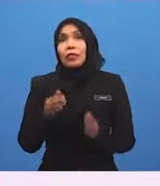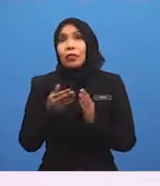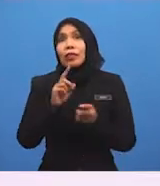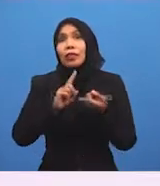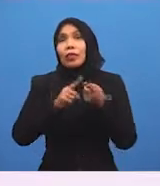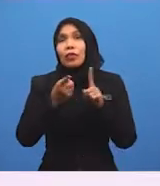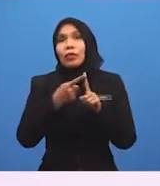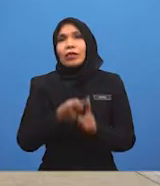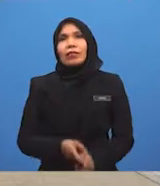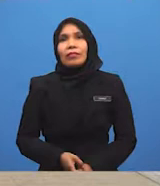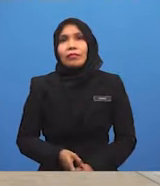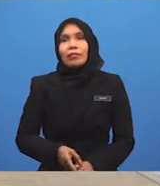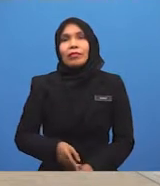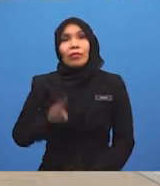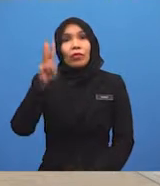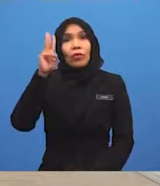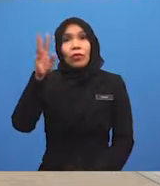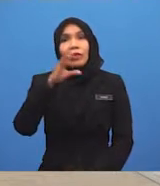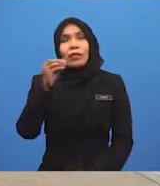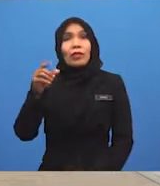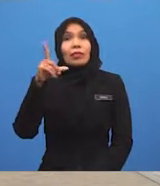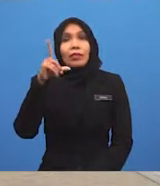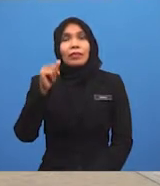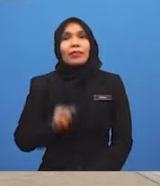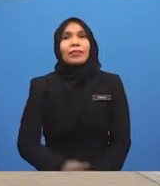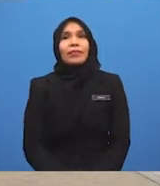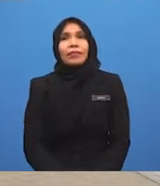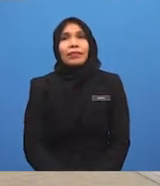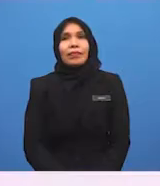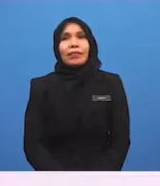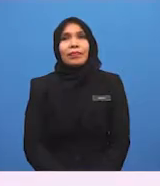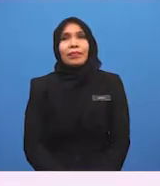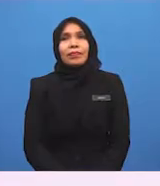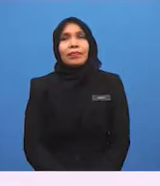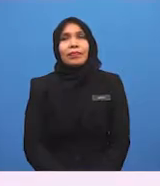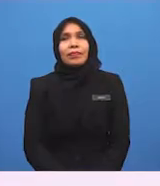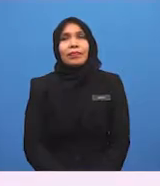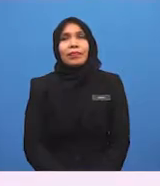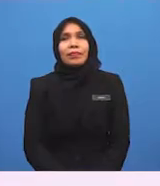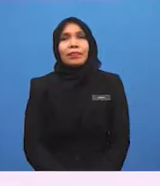dapat membimbing kamu untuk mencari jawapan yang relevan.